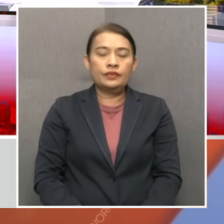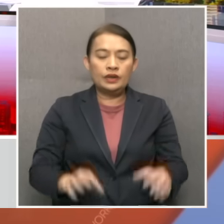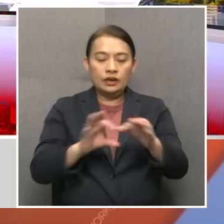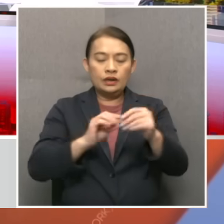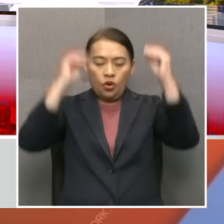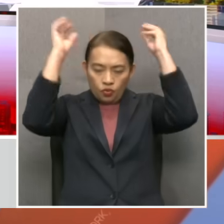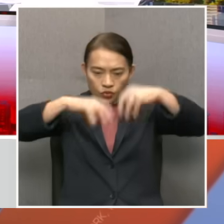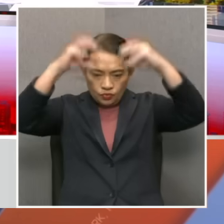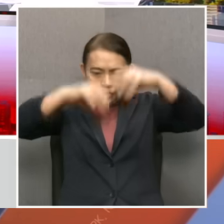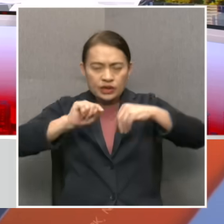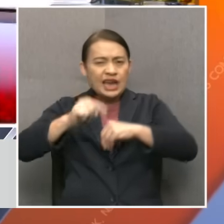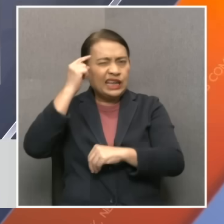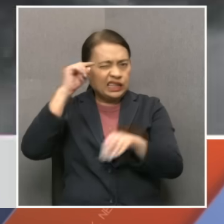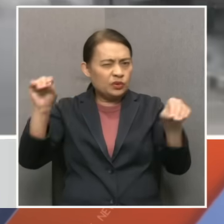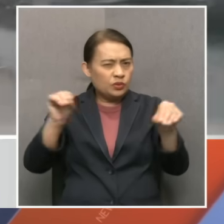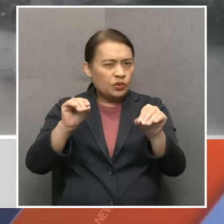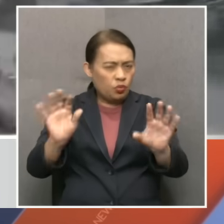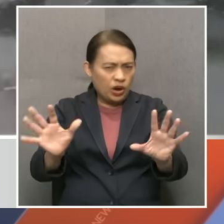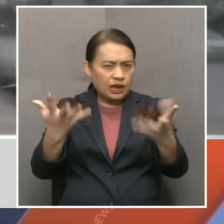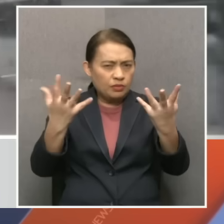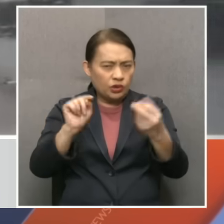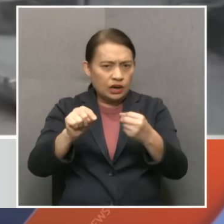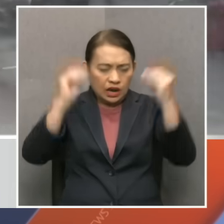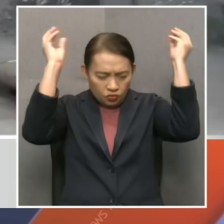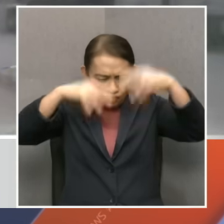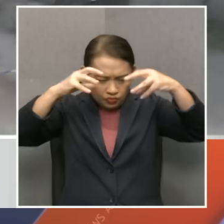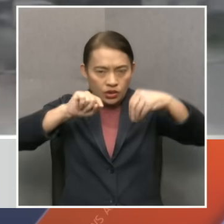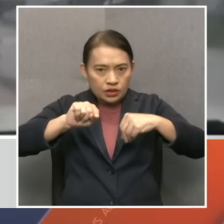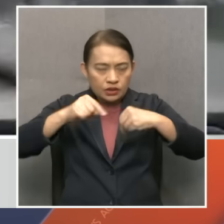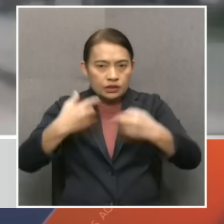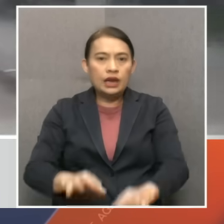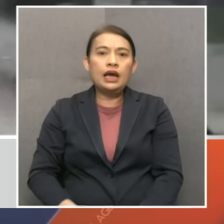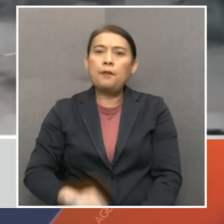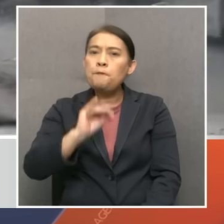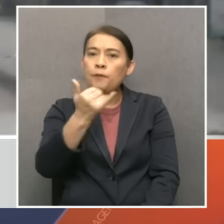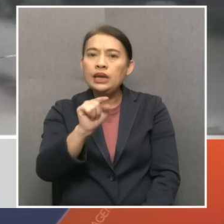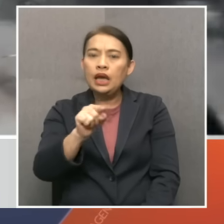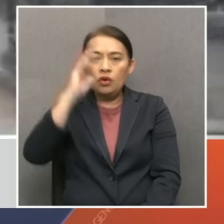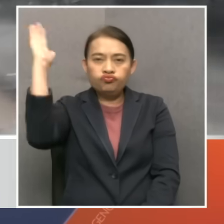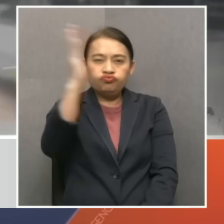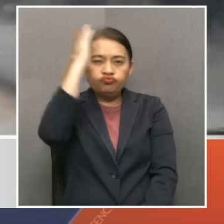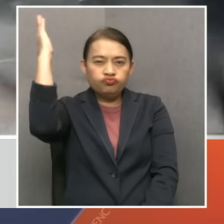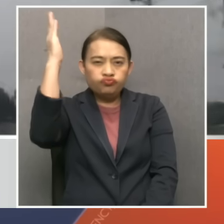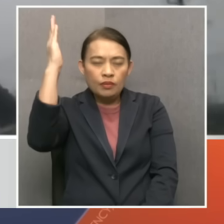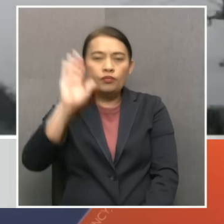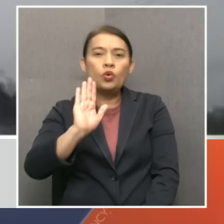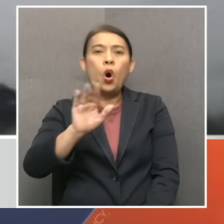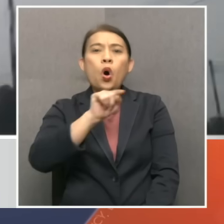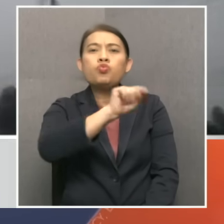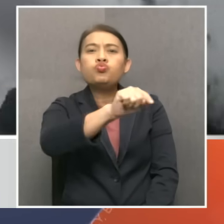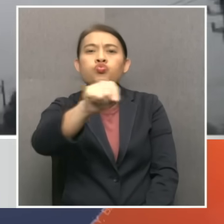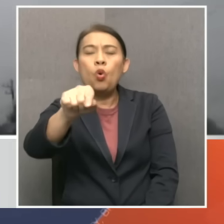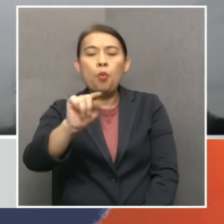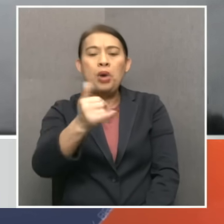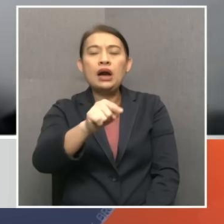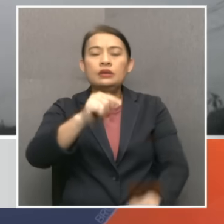ายแล้วล่ะแต่เพียงแต่ว่าสิ่งที่เราคาดการไม่ได้คือว่าถ้ามีพายุเข้าถูกไหมที่บริเวณใดก็บริเวณนั้นก็ย่อมฝนตกหนัก